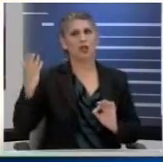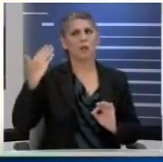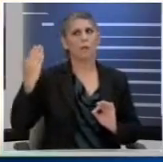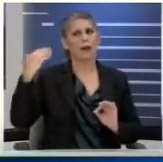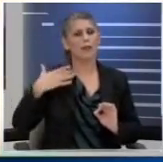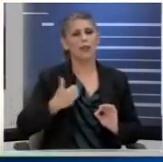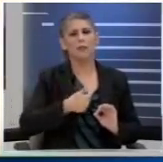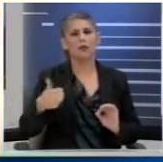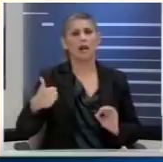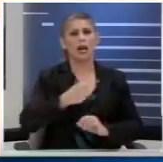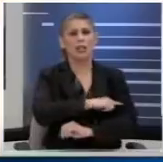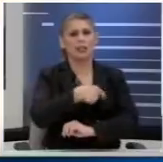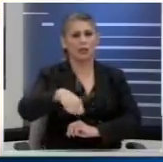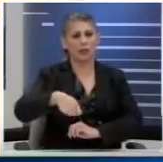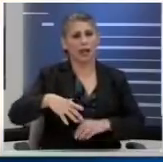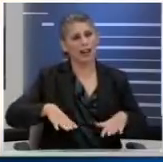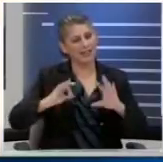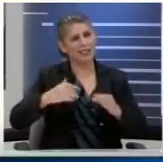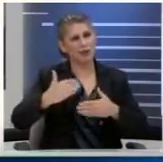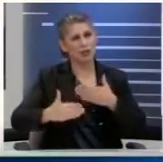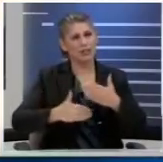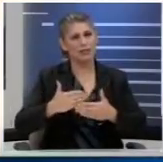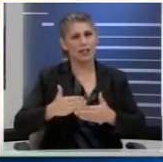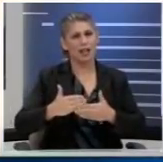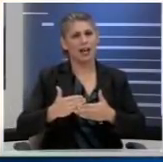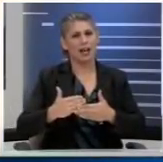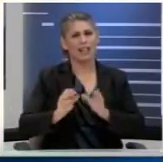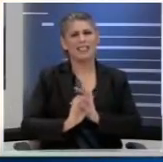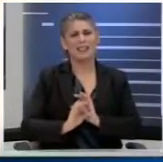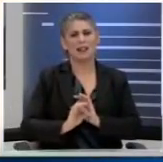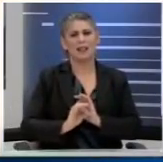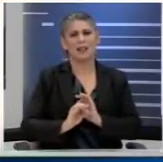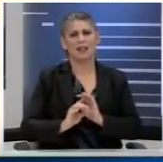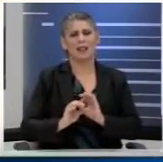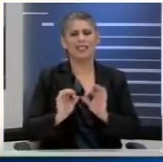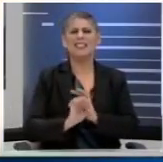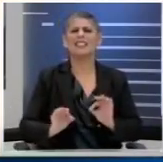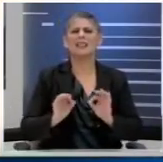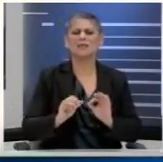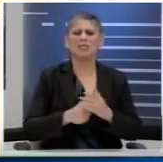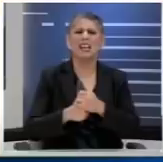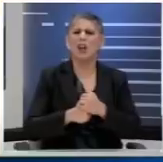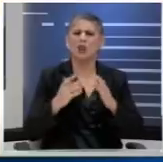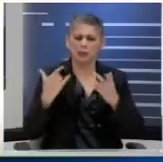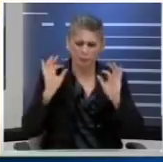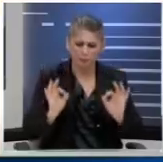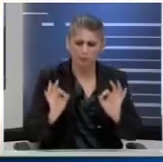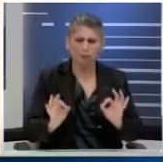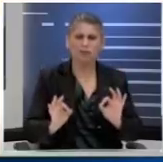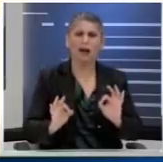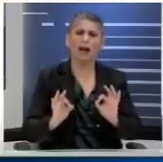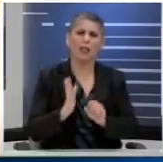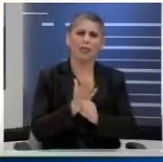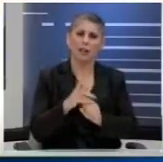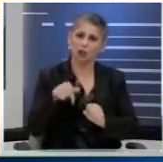παρελθόν ήθελε μονάχα γιατρούς και δικηγόρους. Αρχίζει όμως αυτό το στερεότυπο να διαλύεται και η αγορά εργασίας μας οδηγεί στο να διαλύεται. Στέλνουν